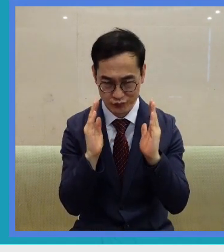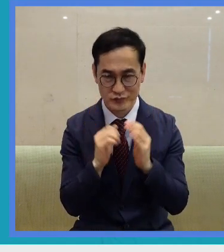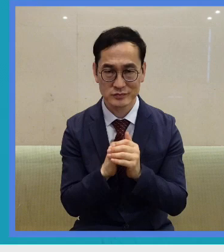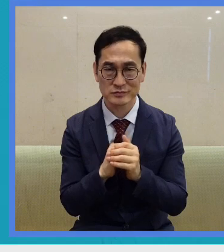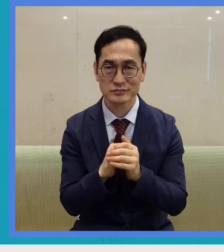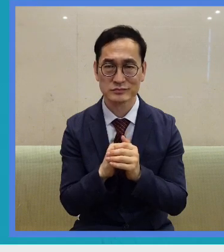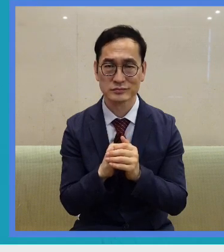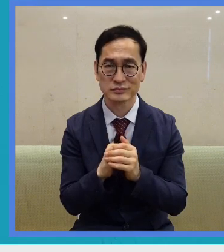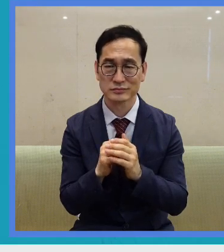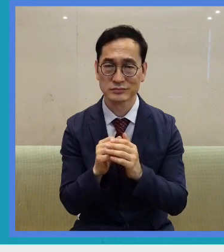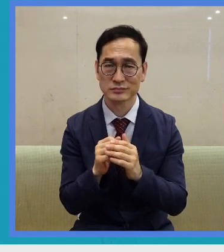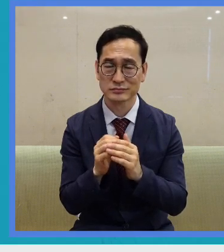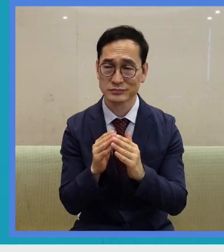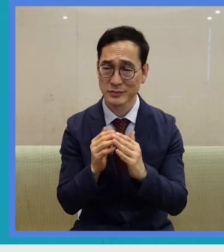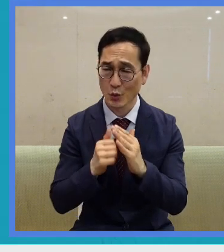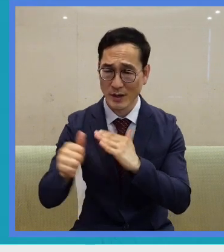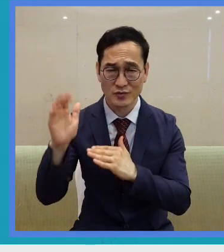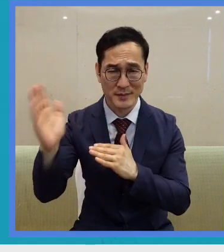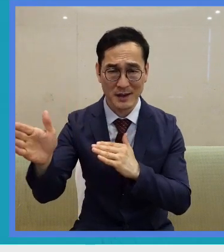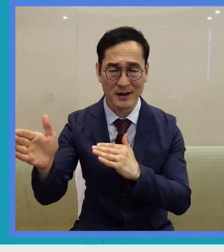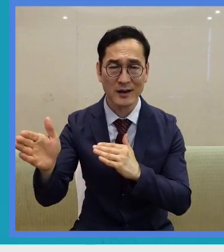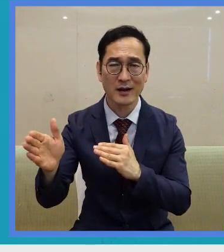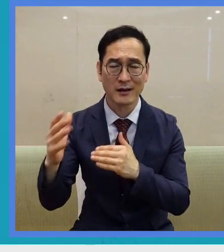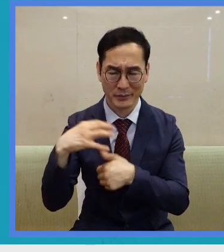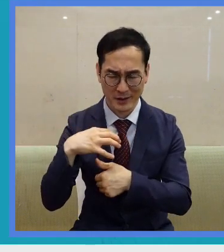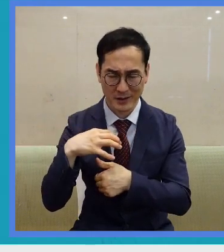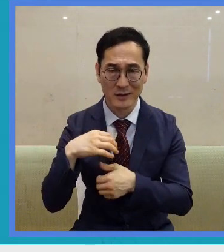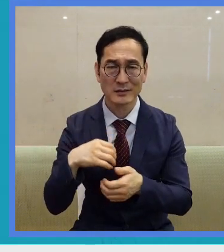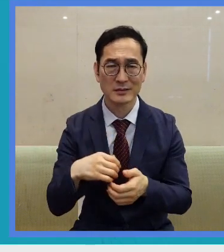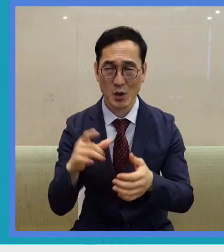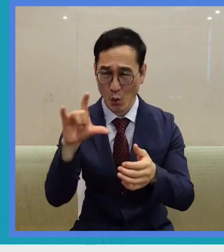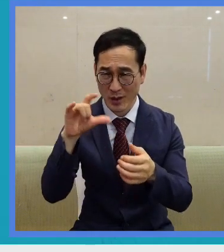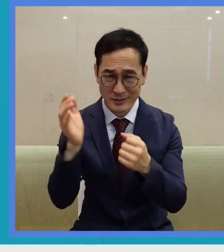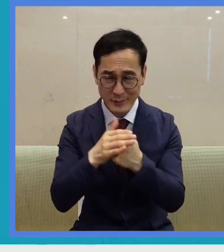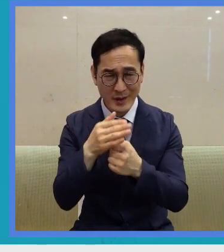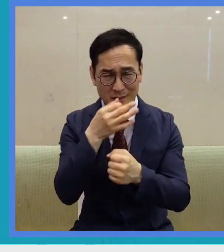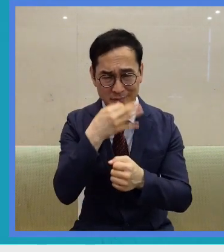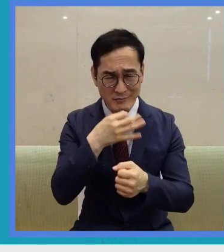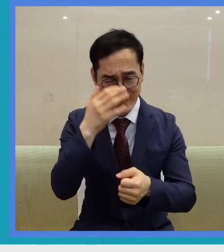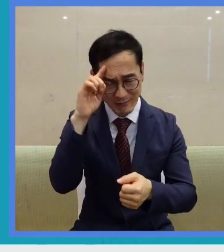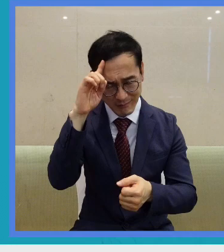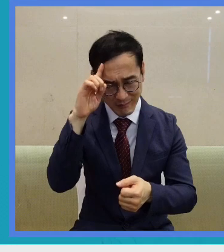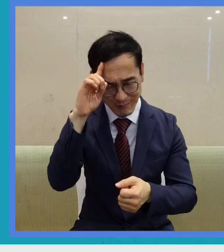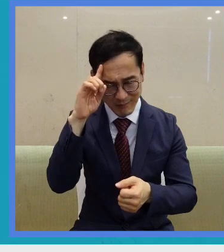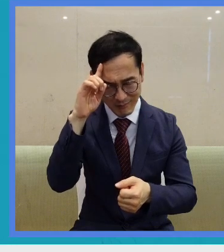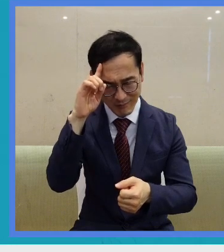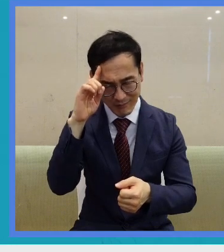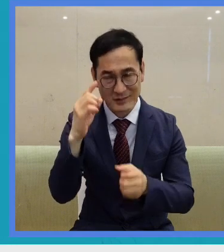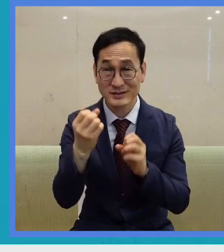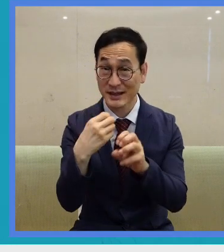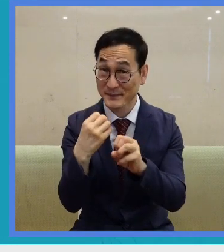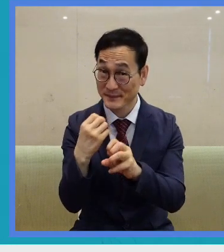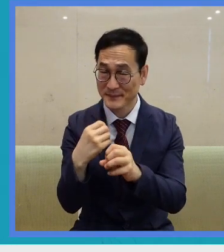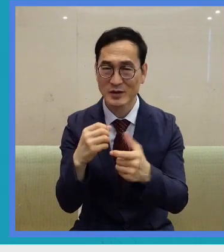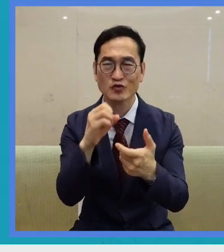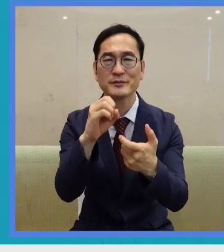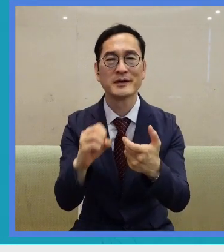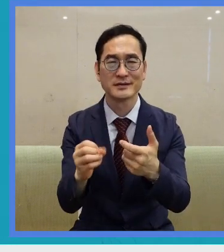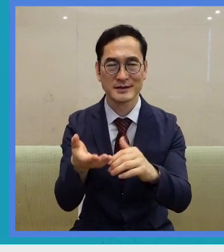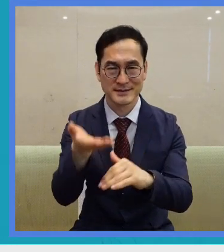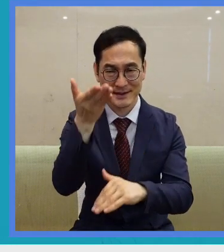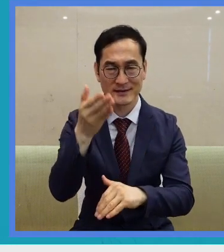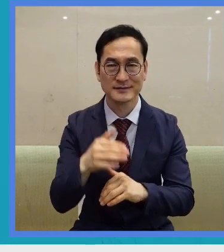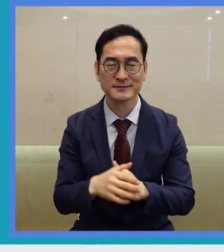인한 갑갑함, 즉 이 코로나로 인한 변화로 인해서 내가 힘들다라고 그 응답하는 분율도 60% 이상이